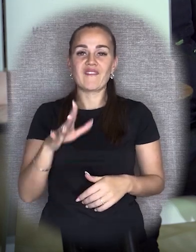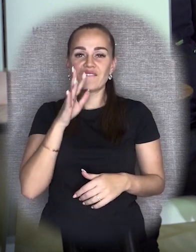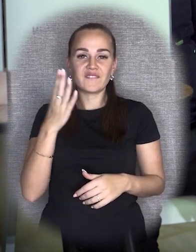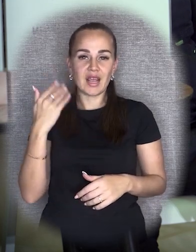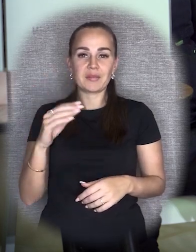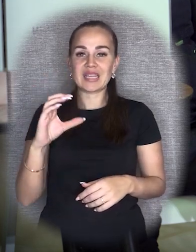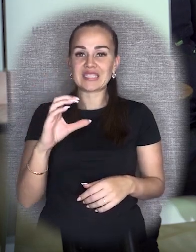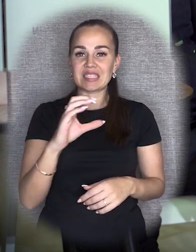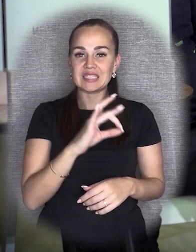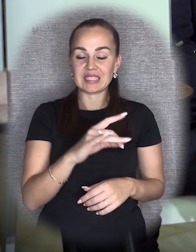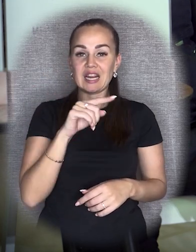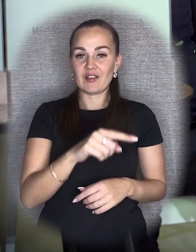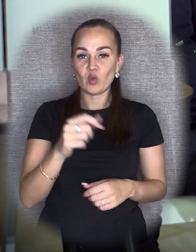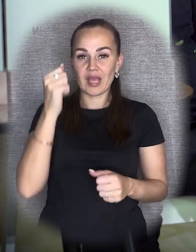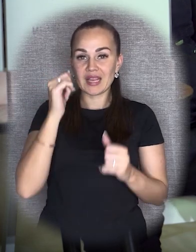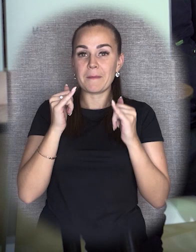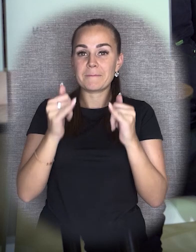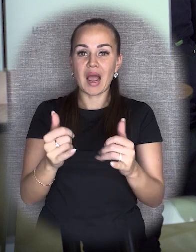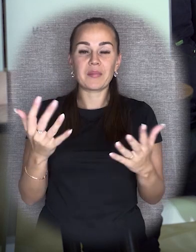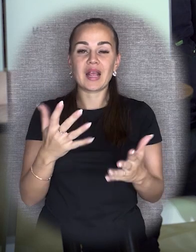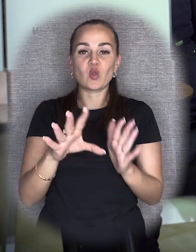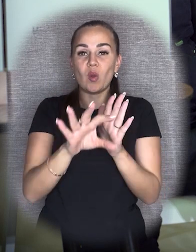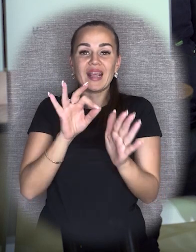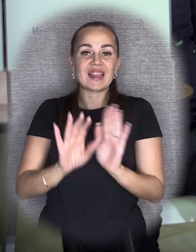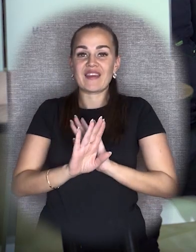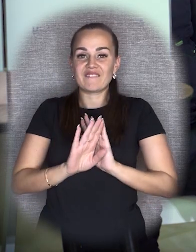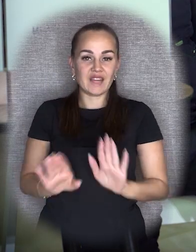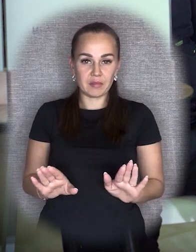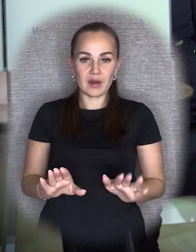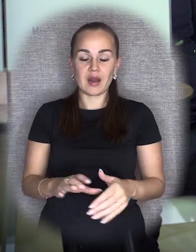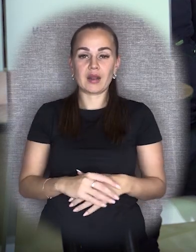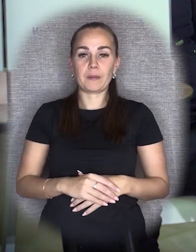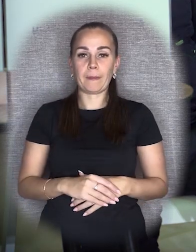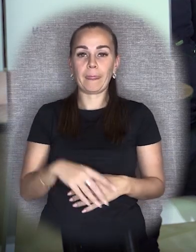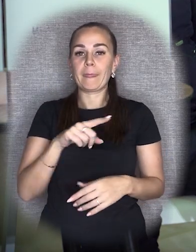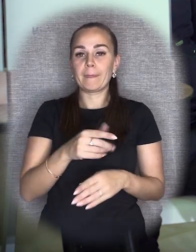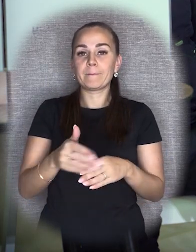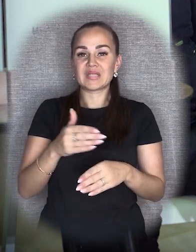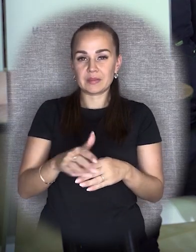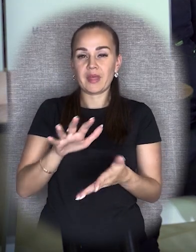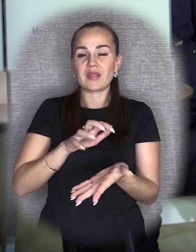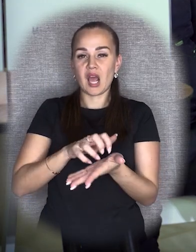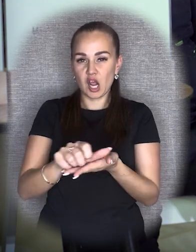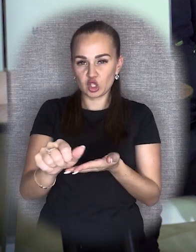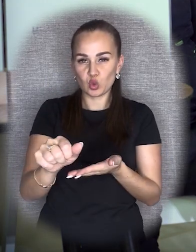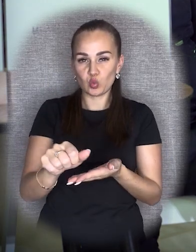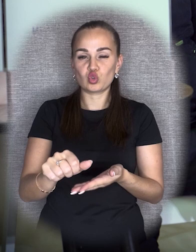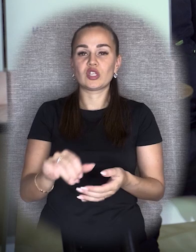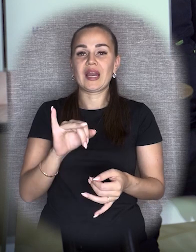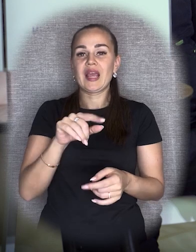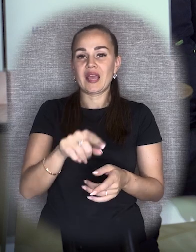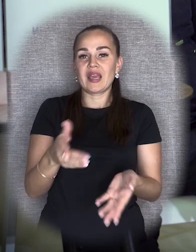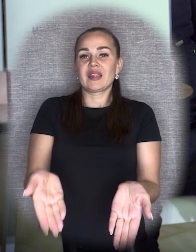советского времени. И вот те памятники, которые не выбрали, которые постепенно разрушились или